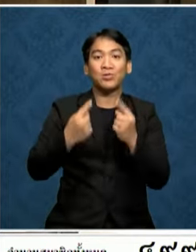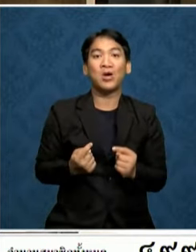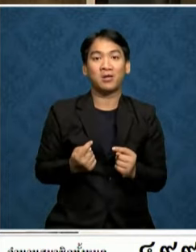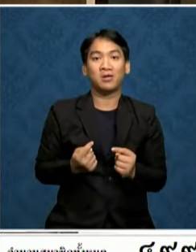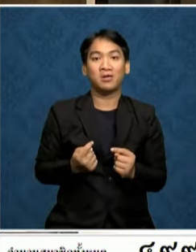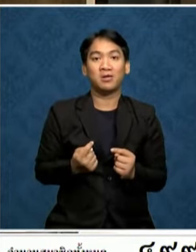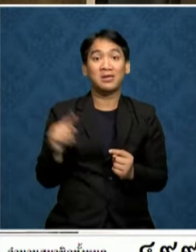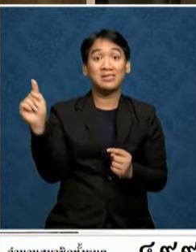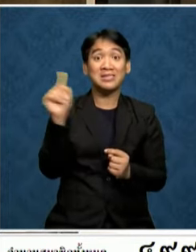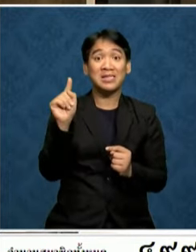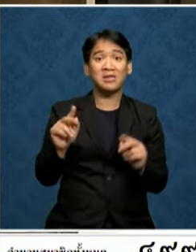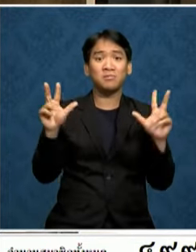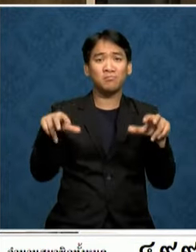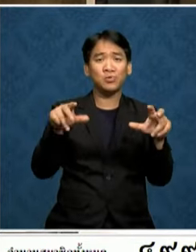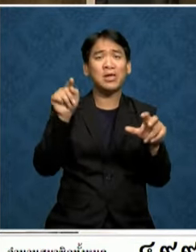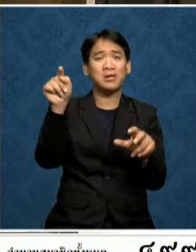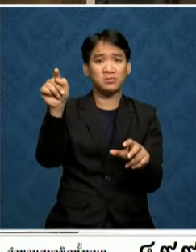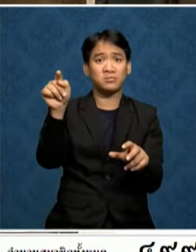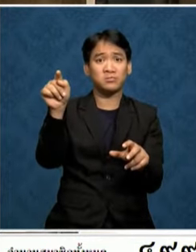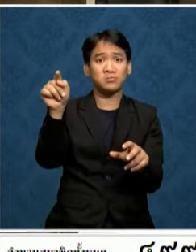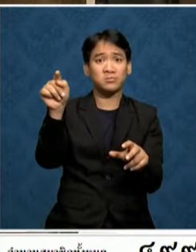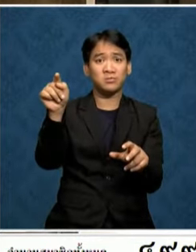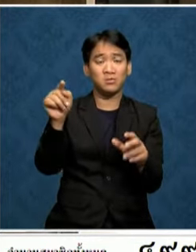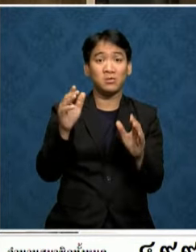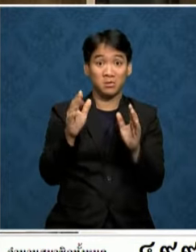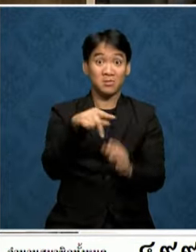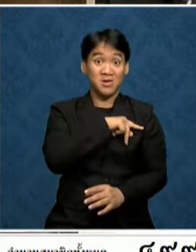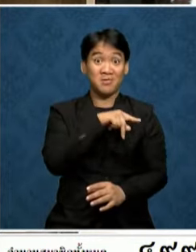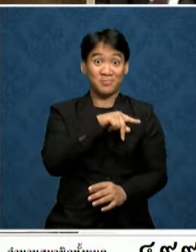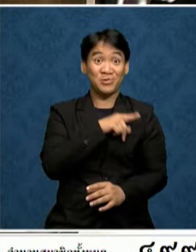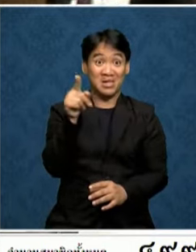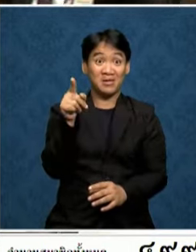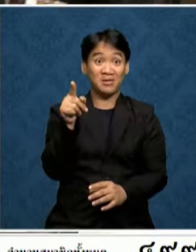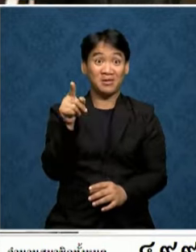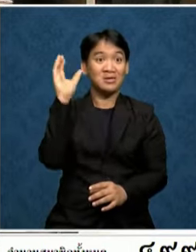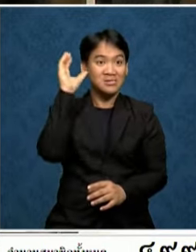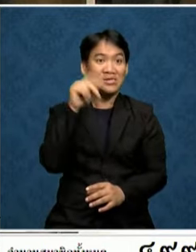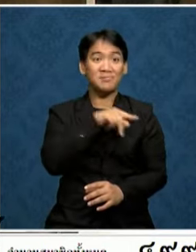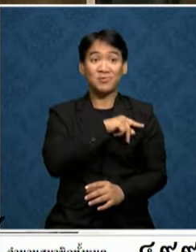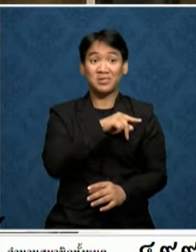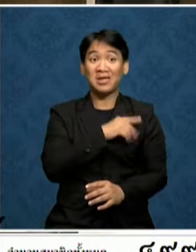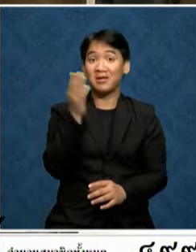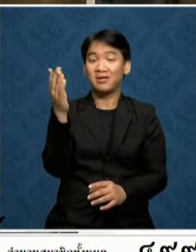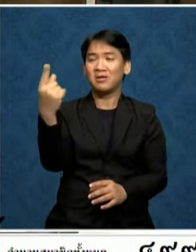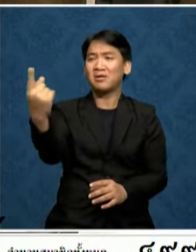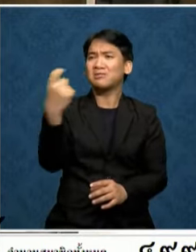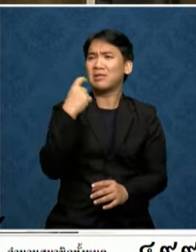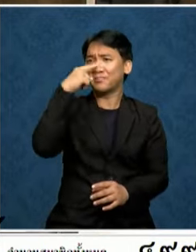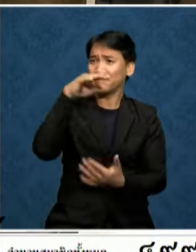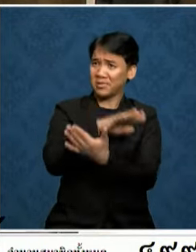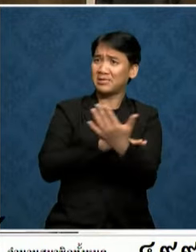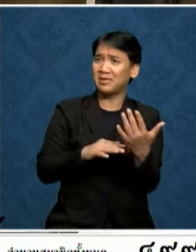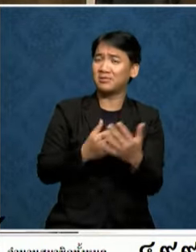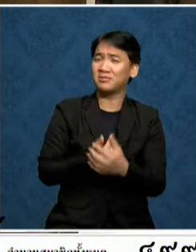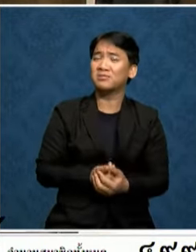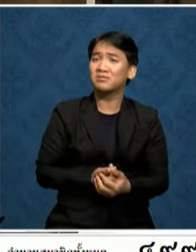ค่ะซึ่งประเทศภูตานเนี่ยเรารู้ดีว่าเขาเป็นประเทศที่เป็นเมืองฟุเหมือนเรานะคะเขาก็บอกอยู่ว่าเขาก็ถามคำถามมาถึงประเทศไทยว่าเออ